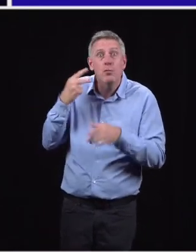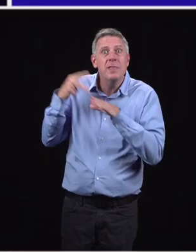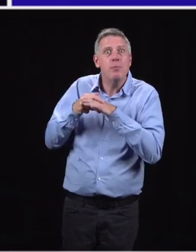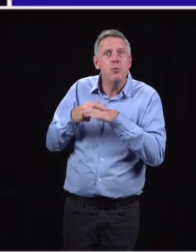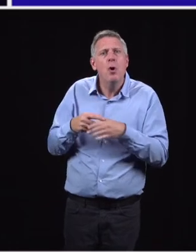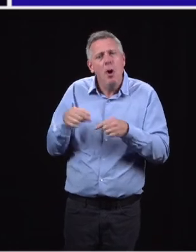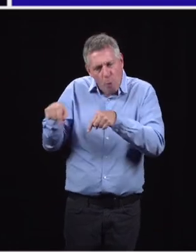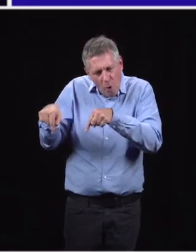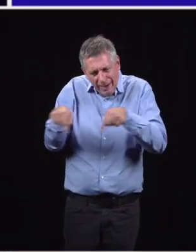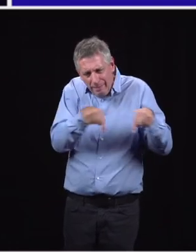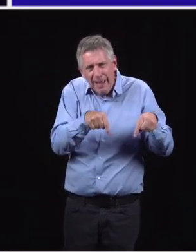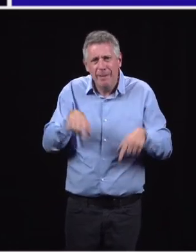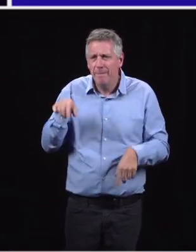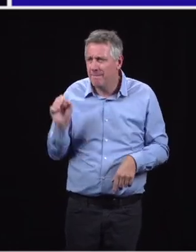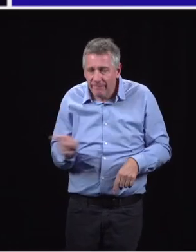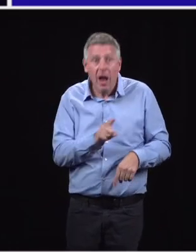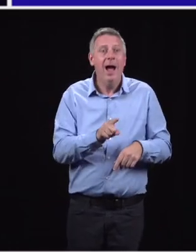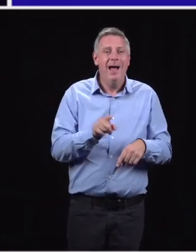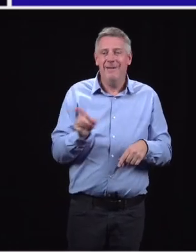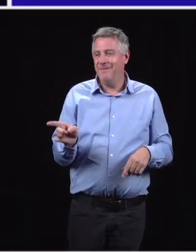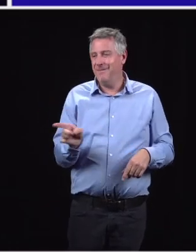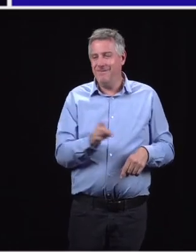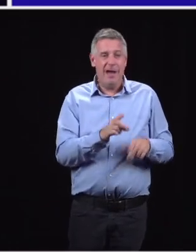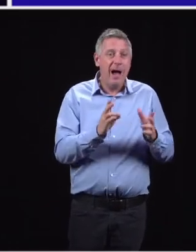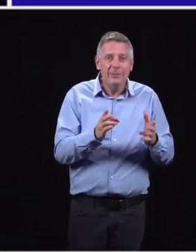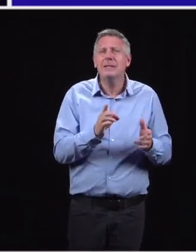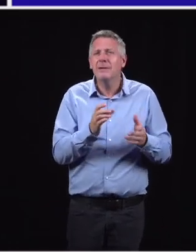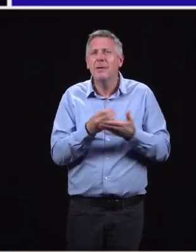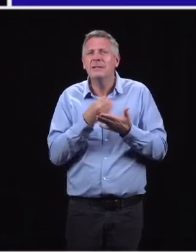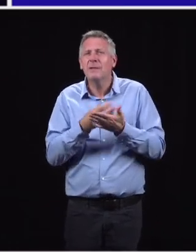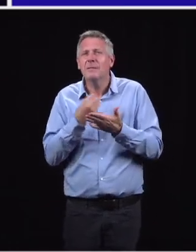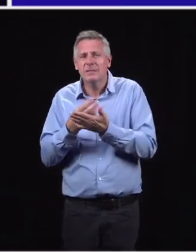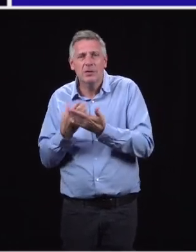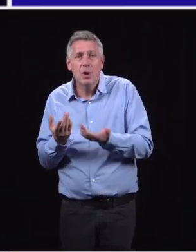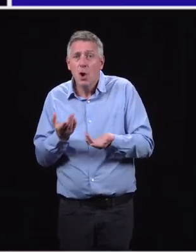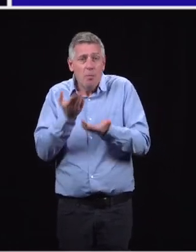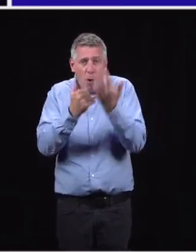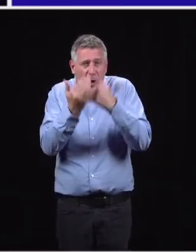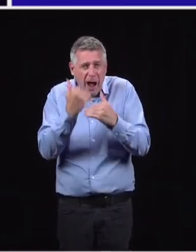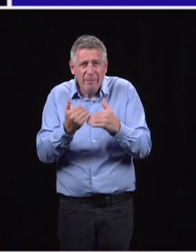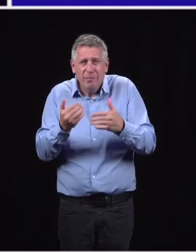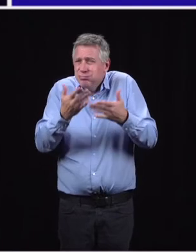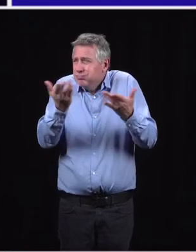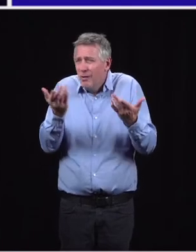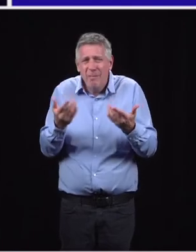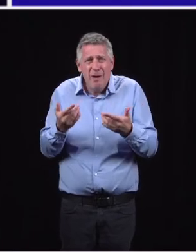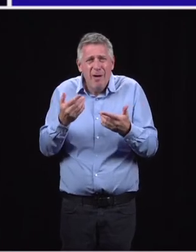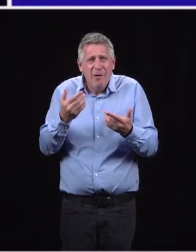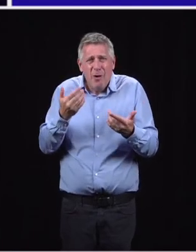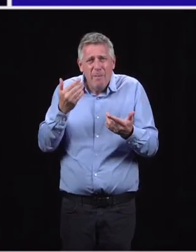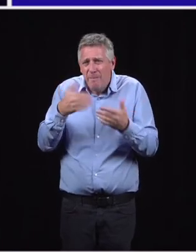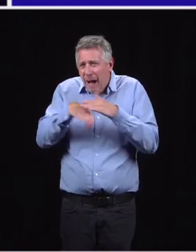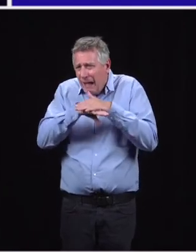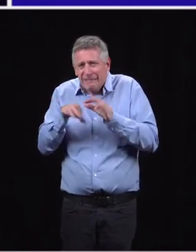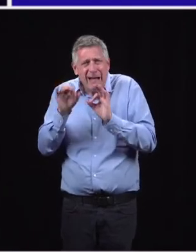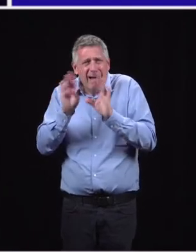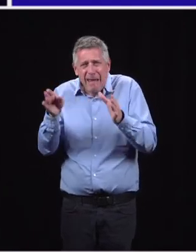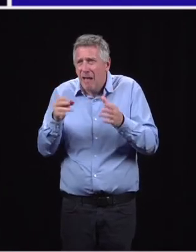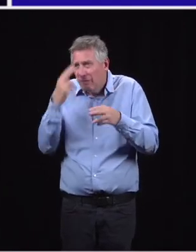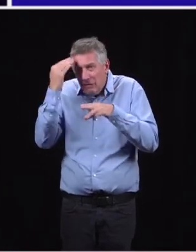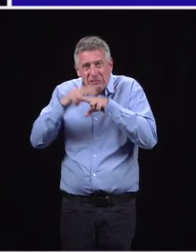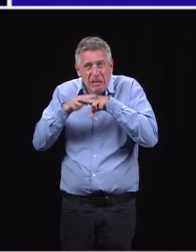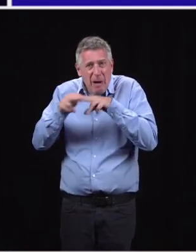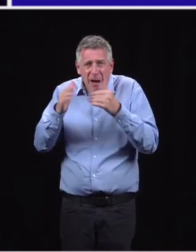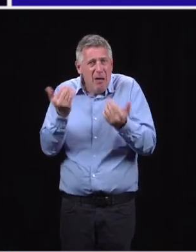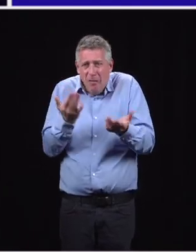c'est vraiment ouvert à tous il y a pas de prérequis de connaissances nécessaires venez poser vos questions si vous ne comprenez pas tout du premier coup c'est